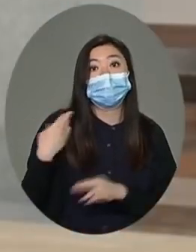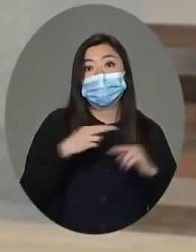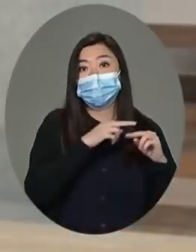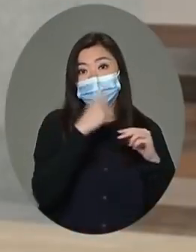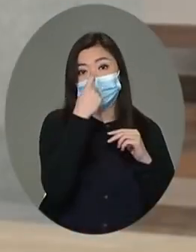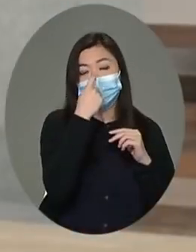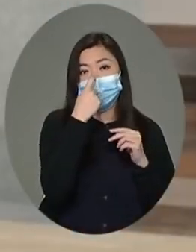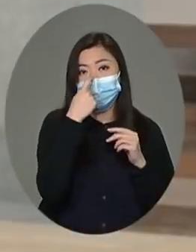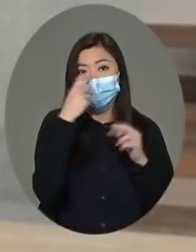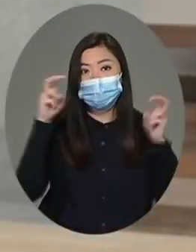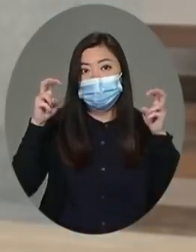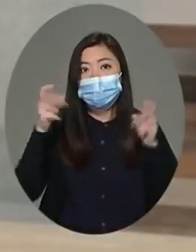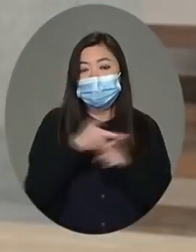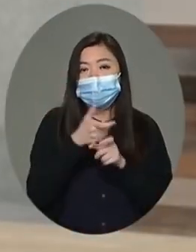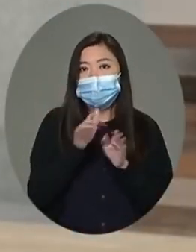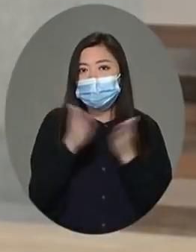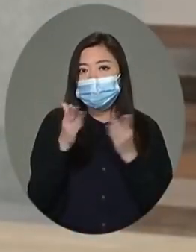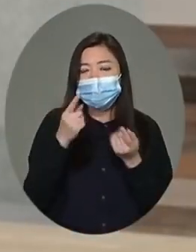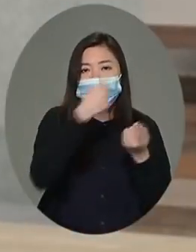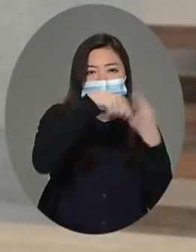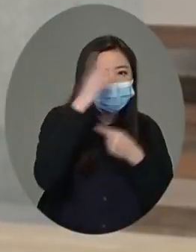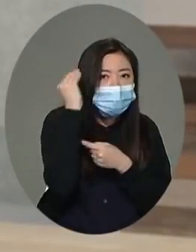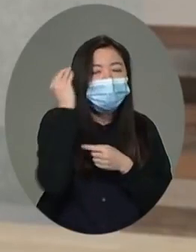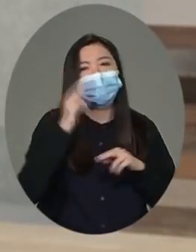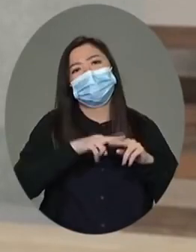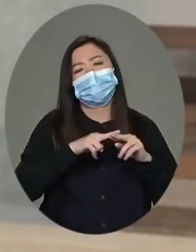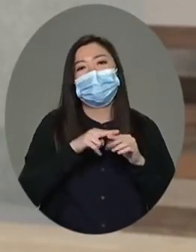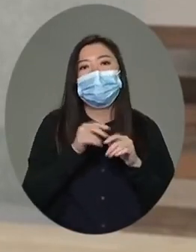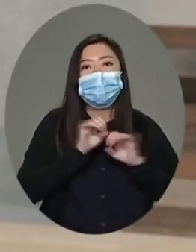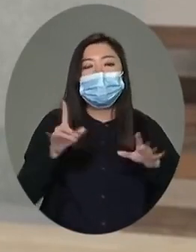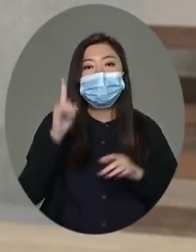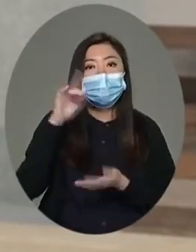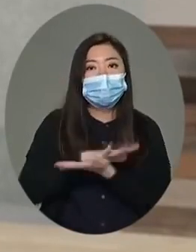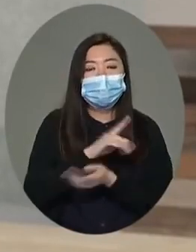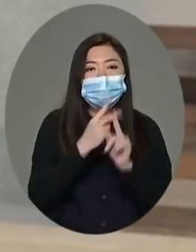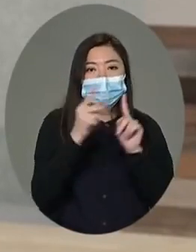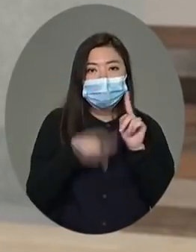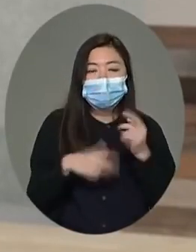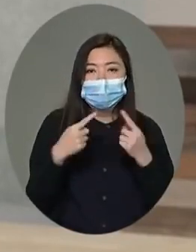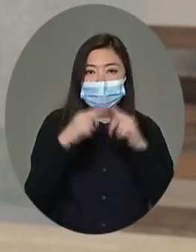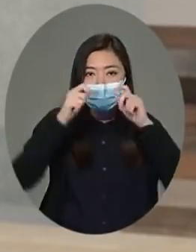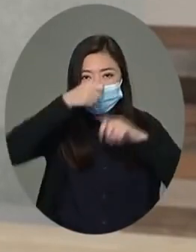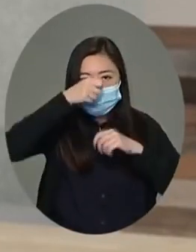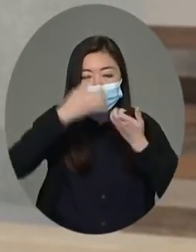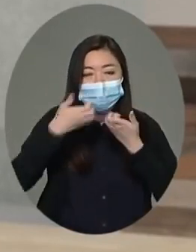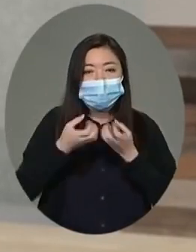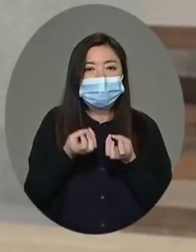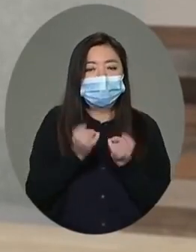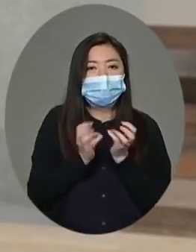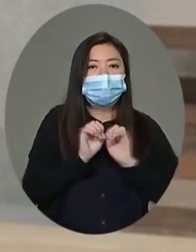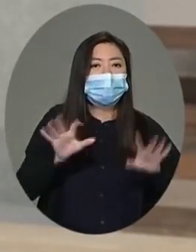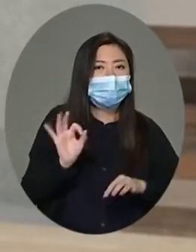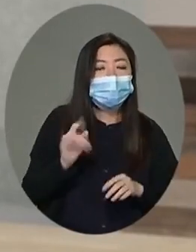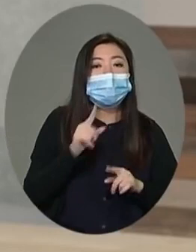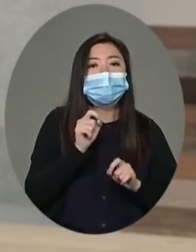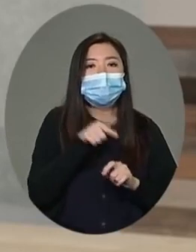早前英国金融时报引述消息指，中国迟迟未公布去年12月人口普查资料，是因为得出来